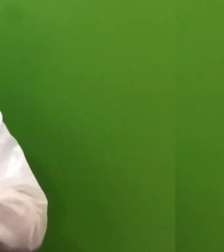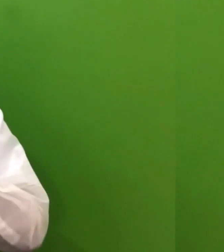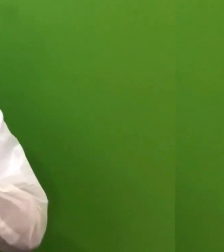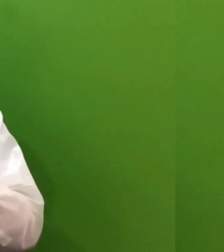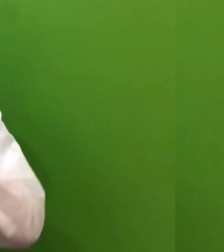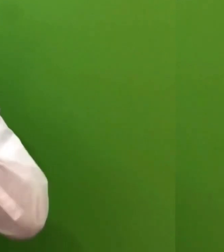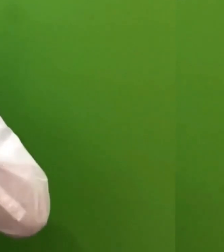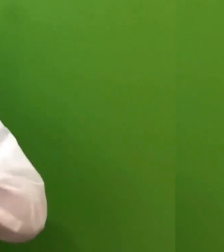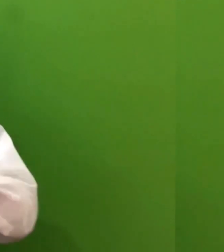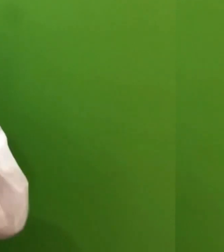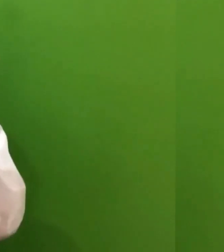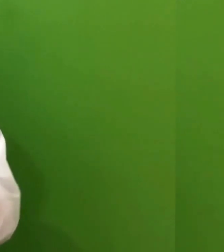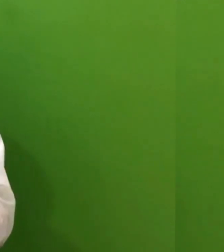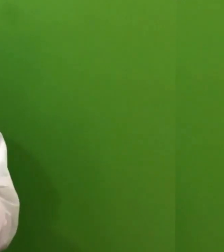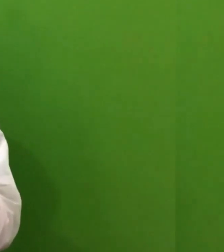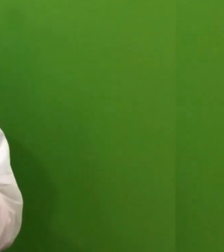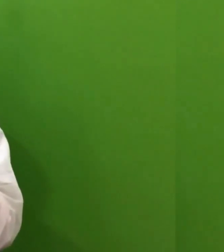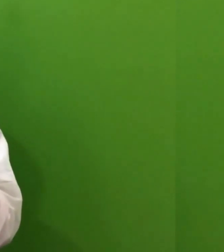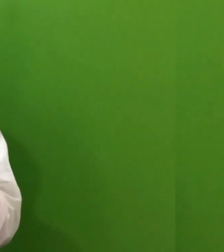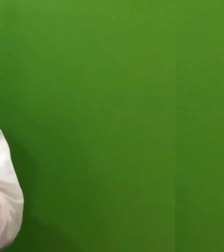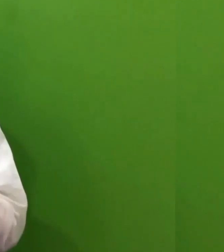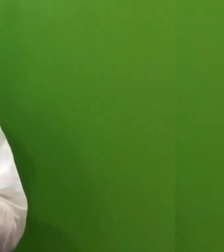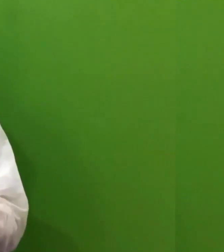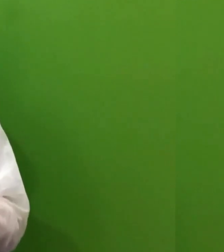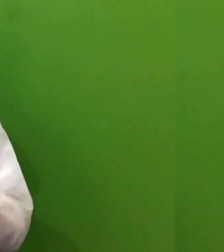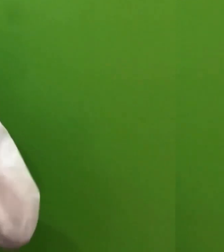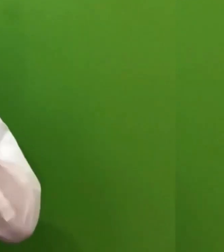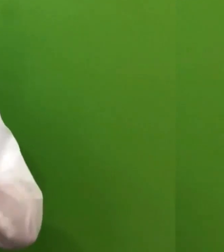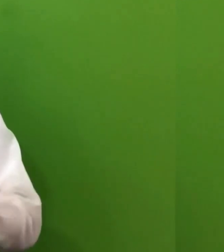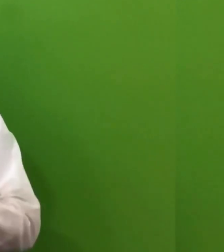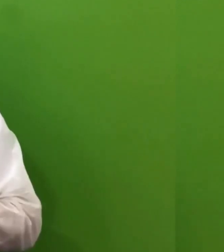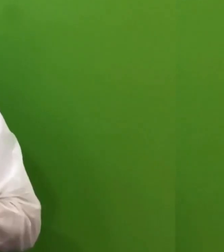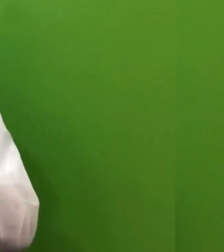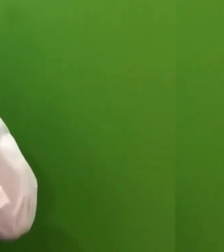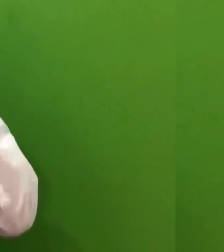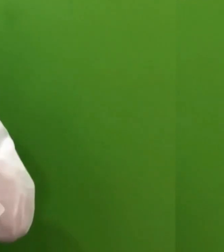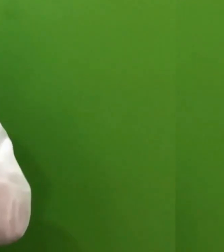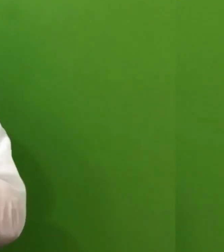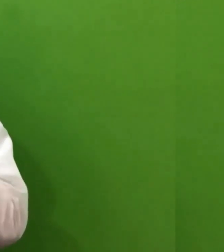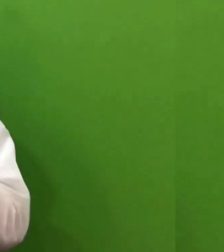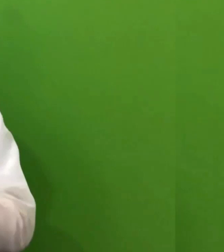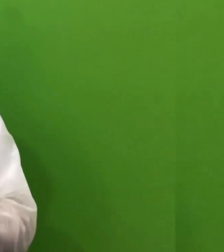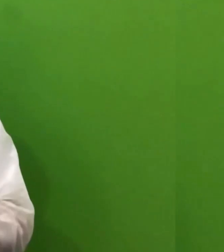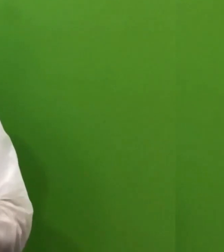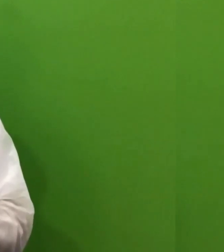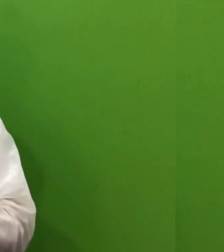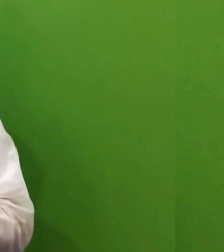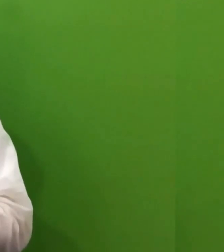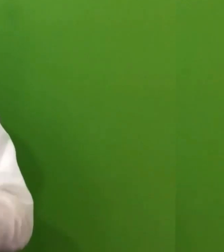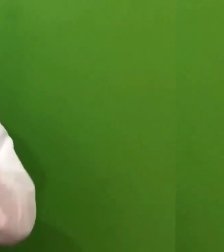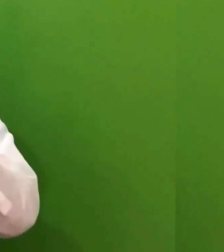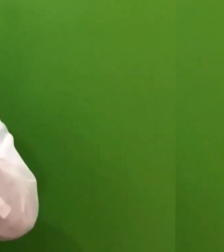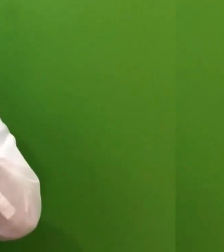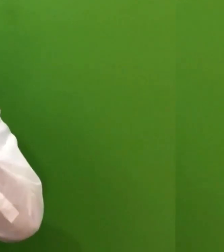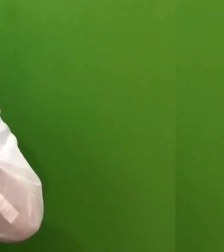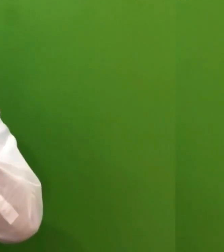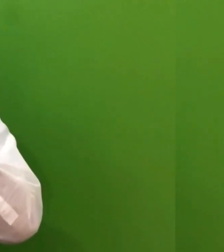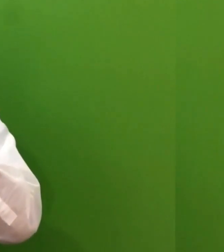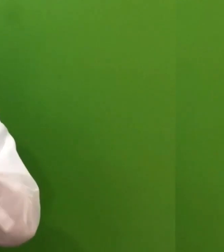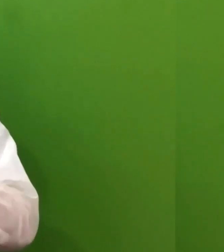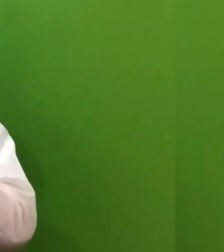렘넌트들이 삶 서밋의 축복을 매일매일 확신하며 창세기